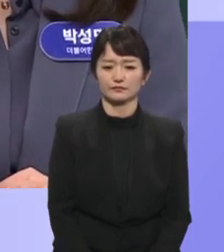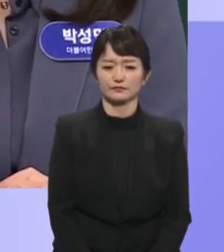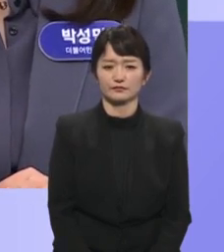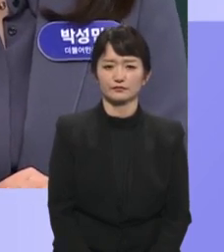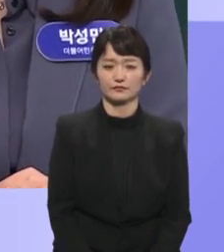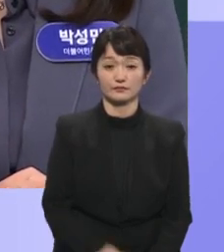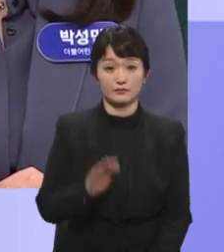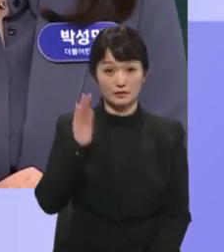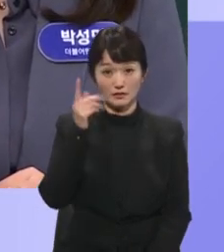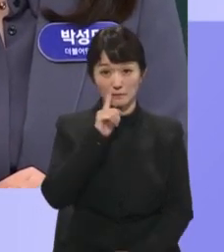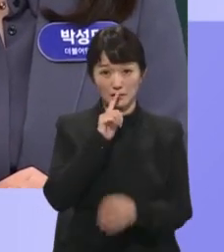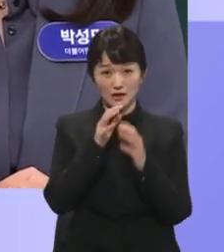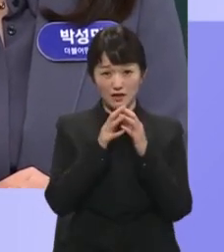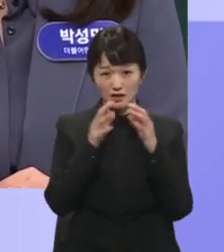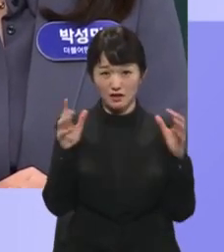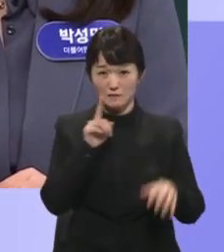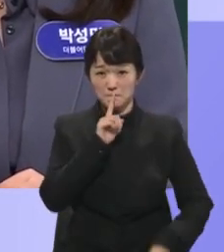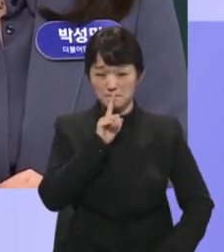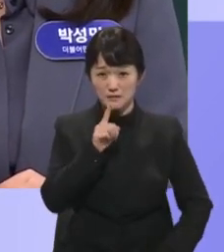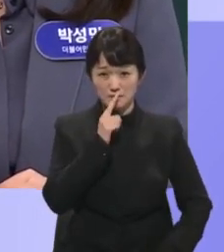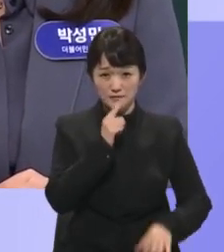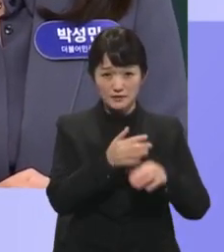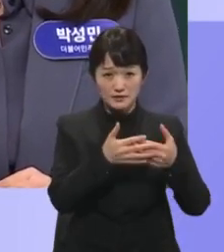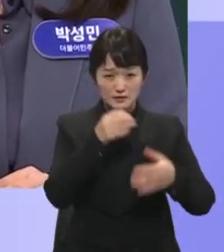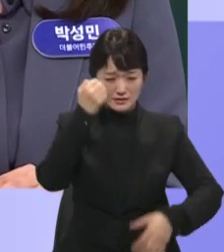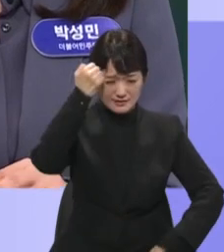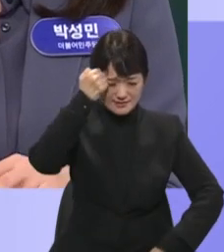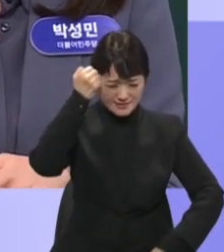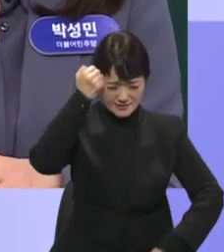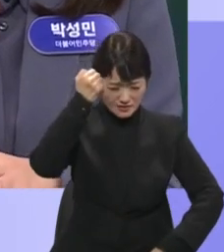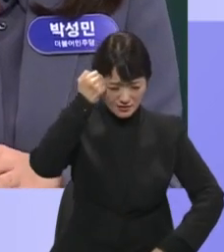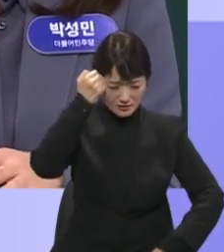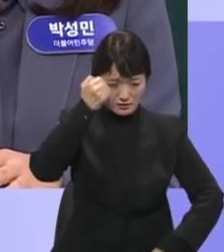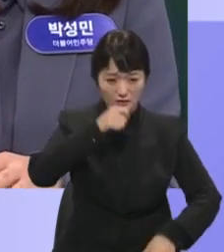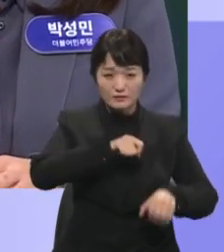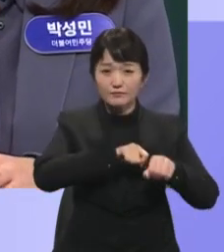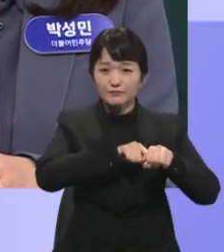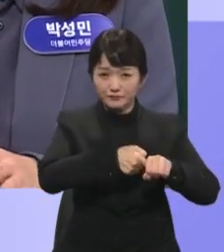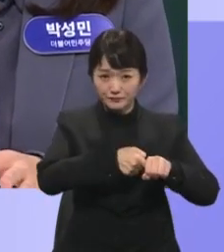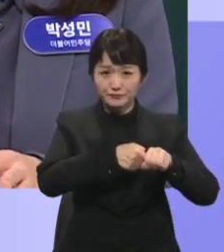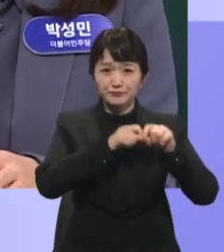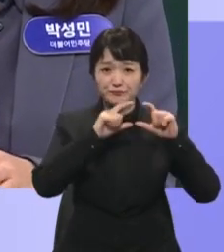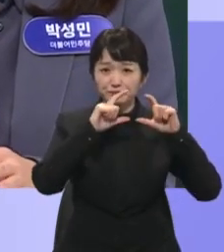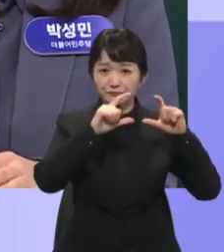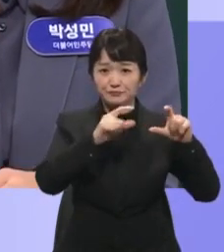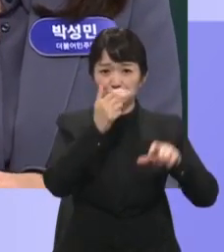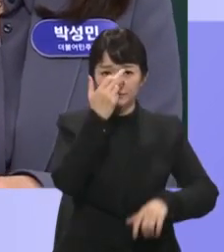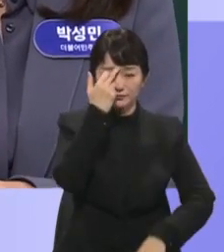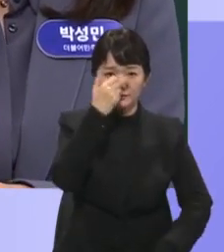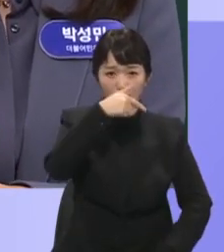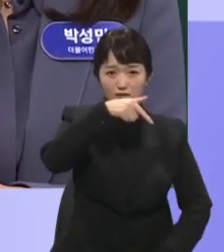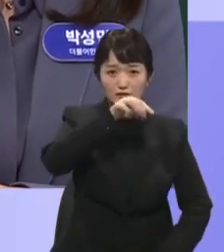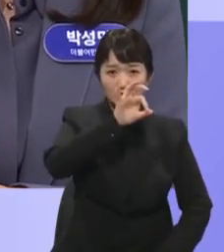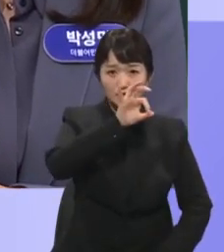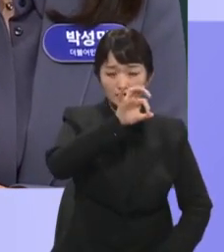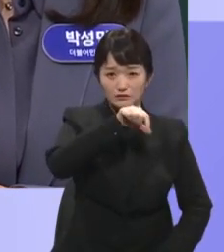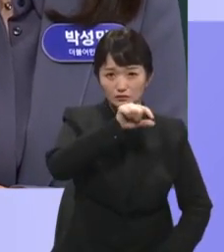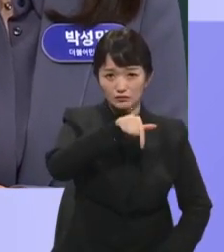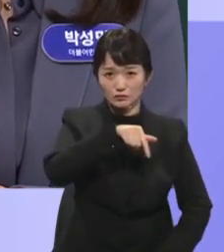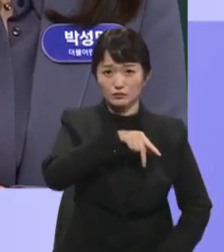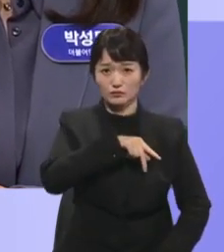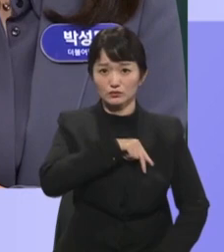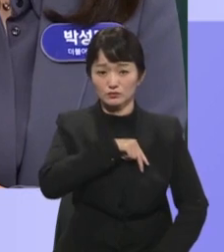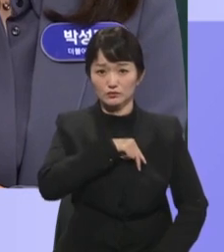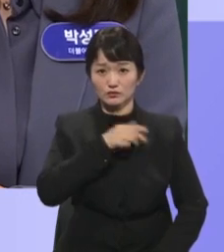논란의 발언으로 좀 민주당을 골치 아프게 했던 그래서 징계까지 받았던 최강욱 전 의원이 한 유튜브에서